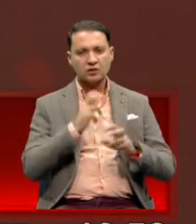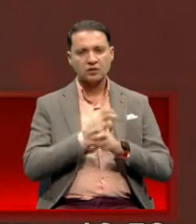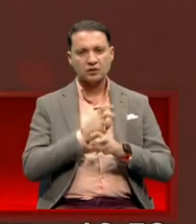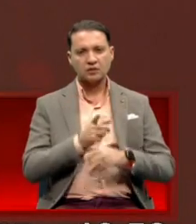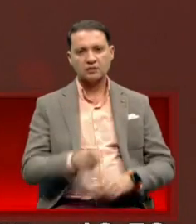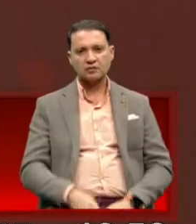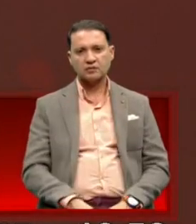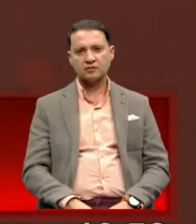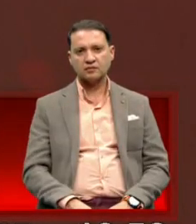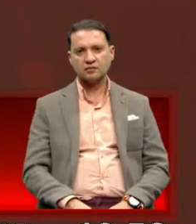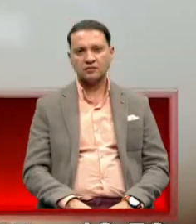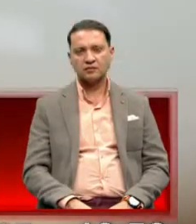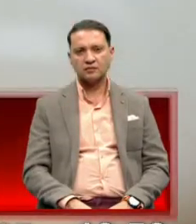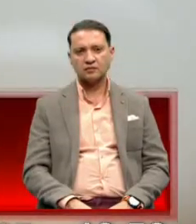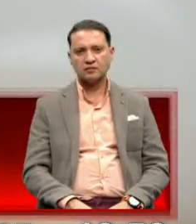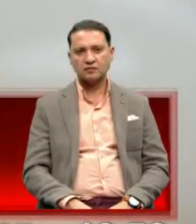büyük risk.